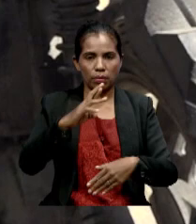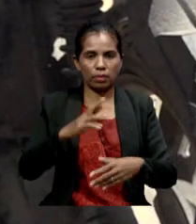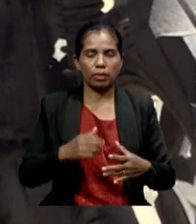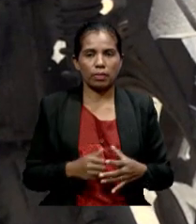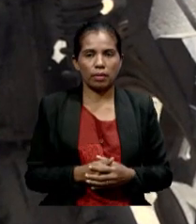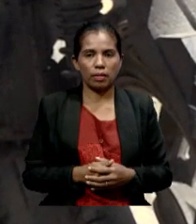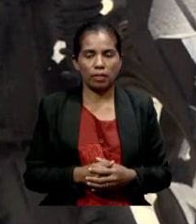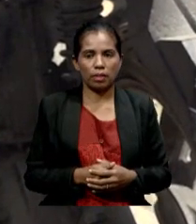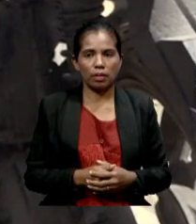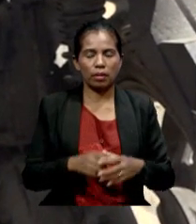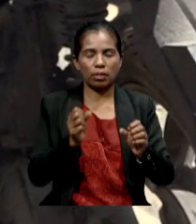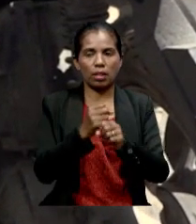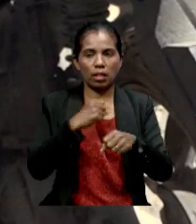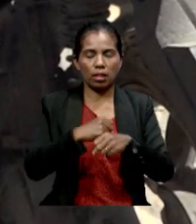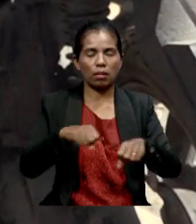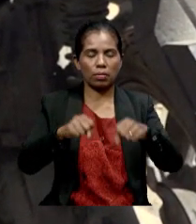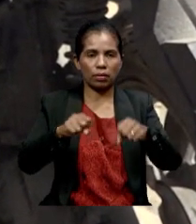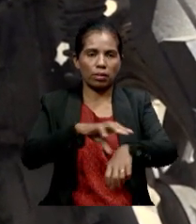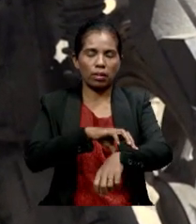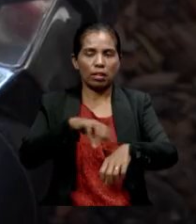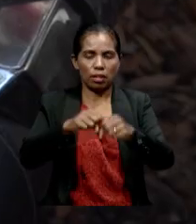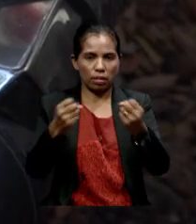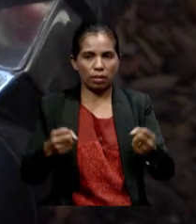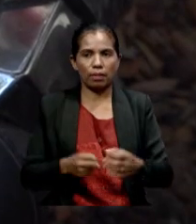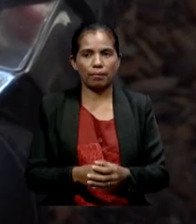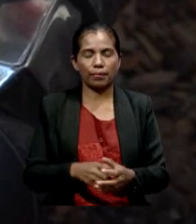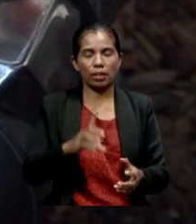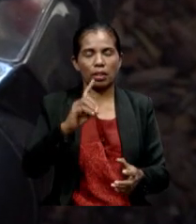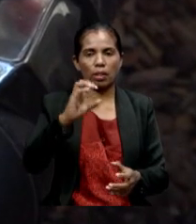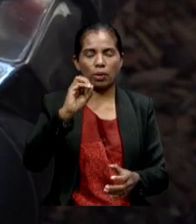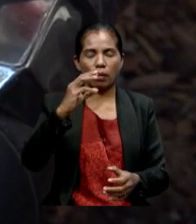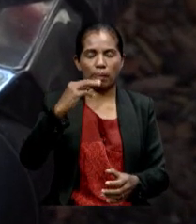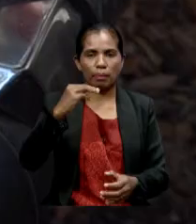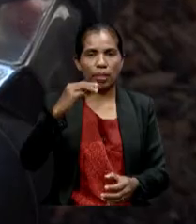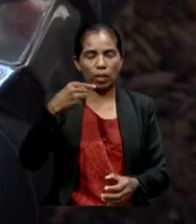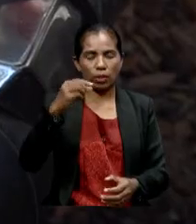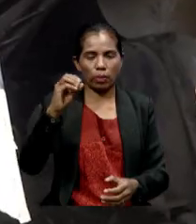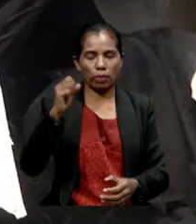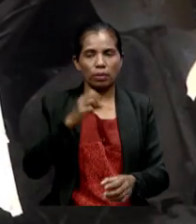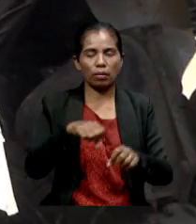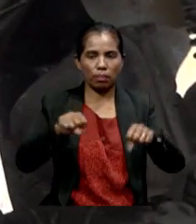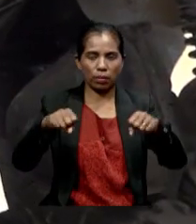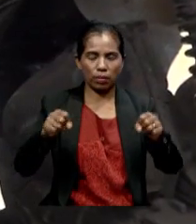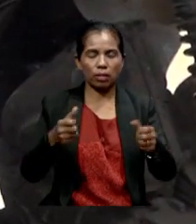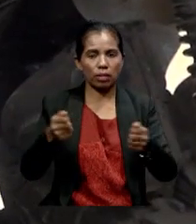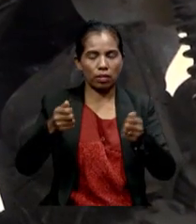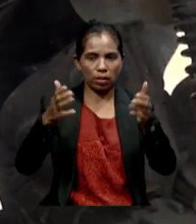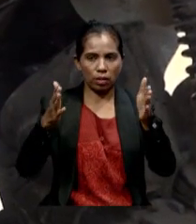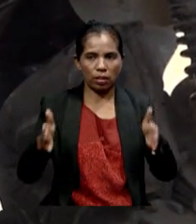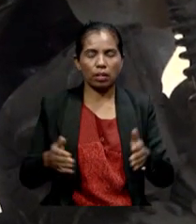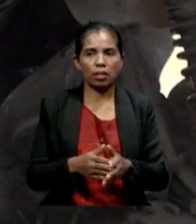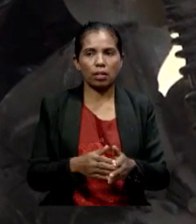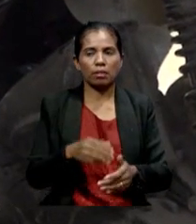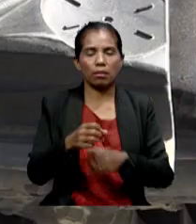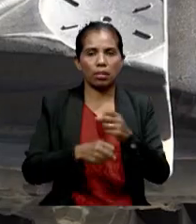ni oin, hodi resulta motorista liman tohar. Domingo Sarmento Gama haktuir motorista nebe kondus kereta kontentor ne foin